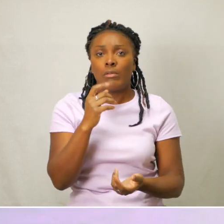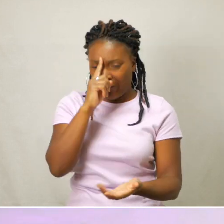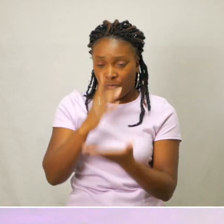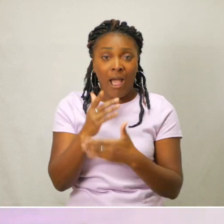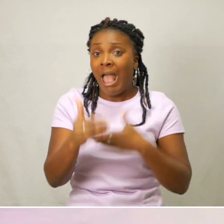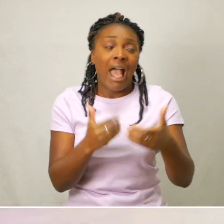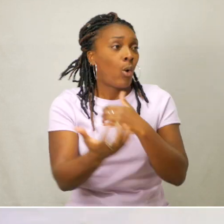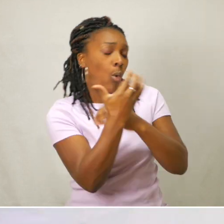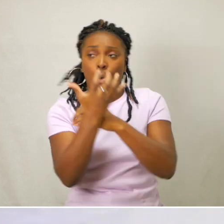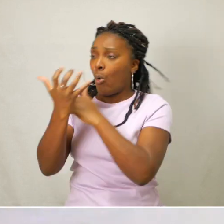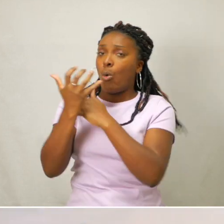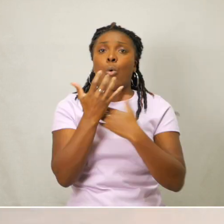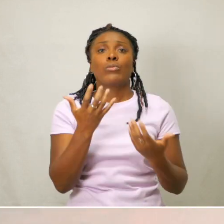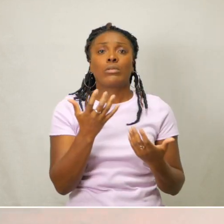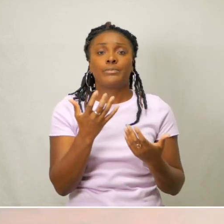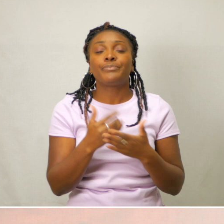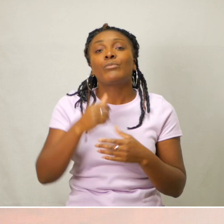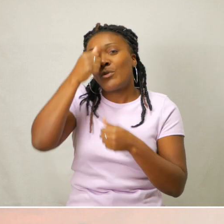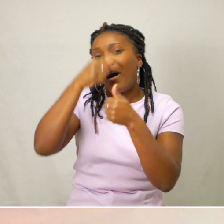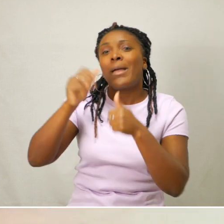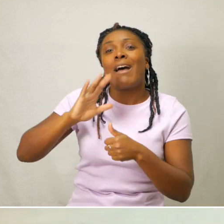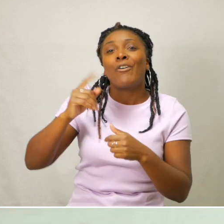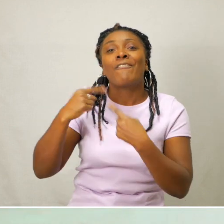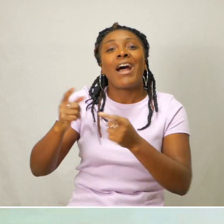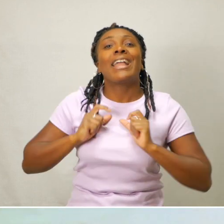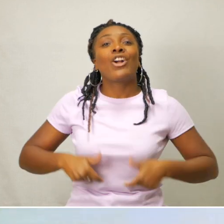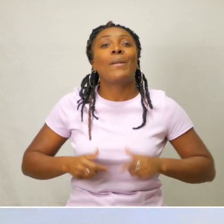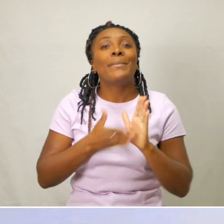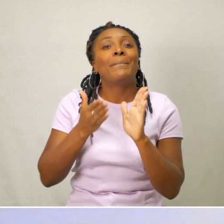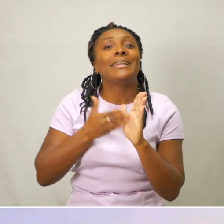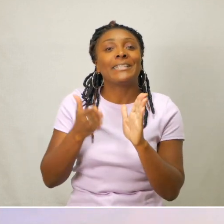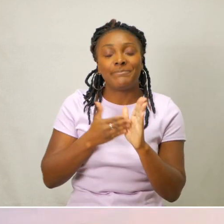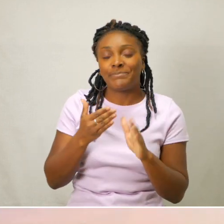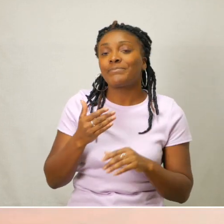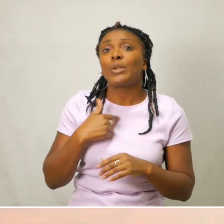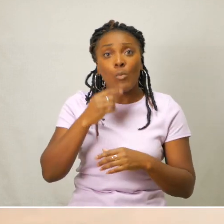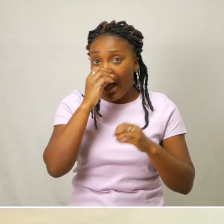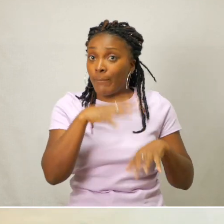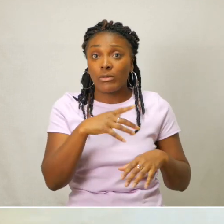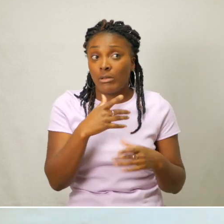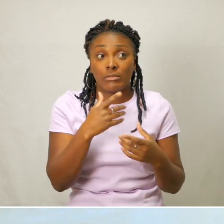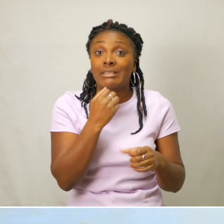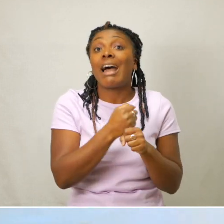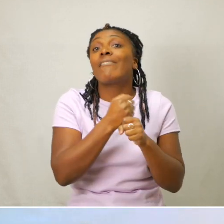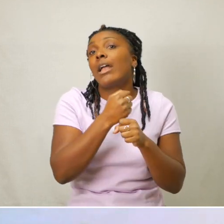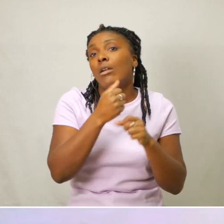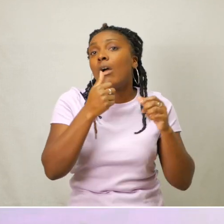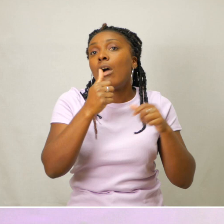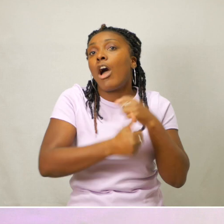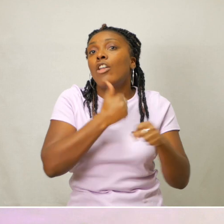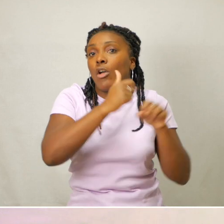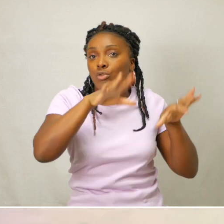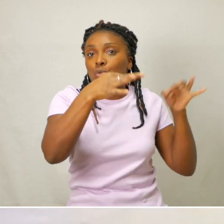peux pas, non. Moi je me rappelle le jour où je devais partir à l'école biblique et que j'ai laissé tout, j'ai laissé mon travail, je l'ai mis en plan pendant 1 an, je pouvais